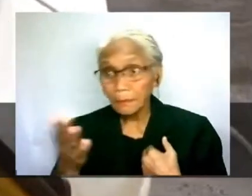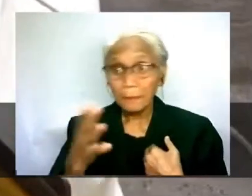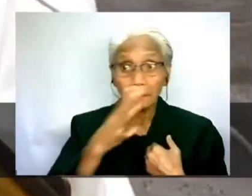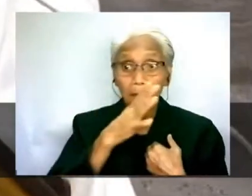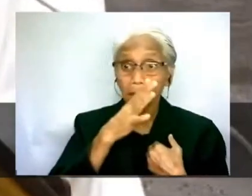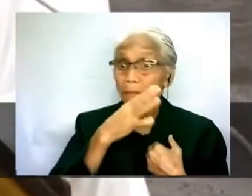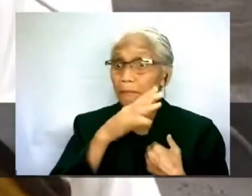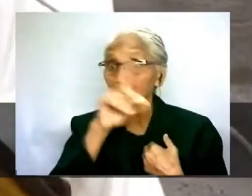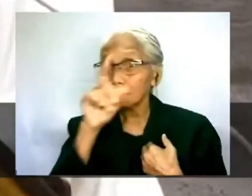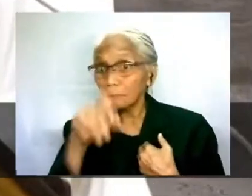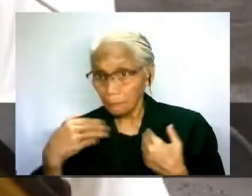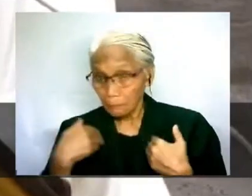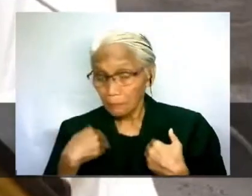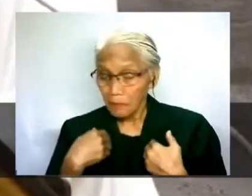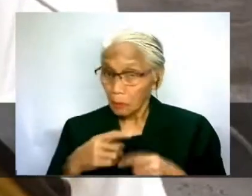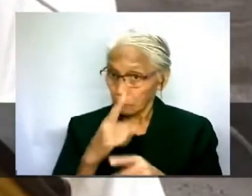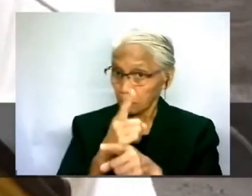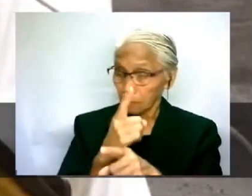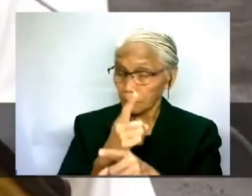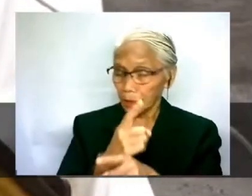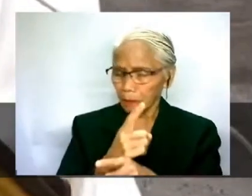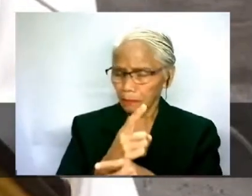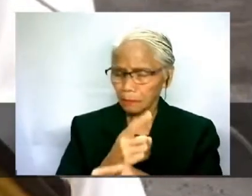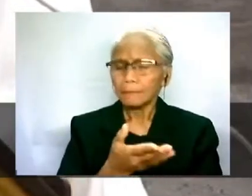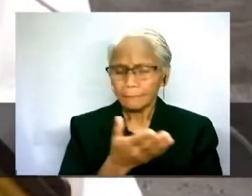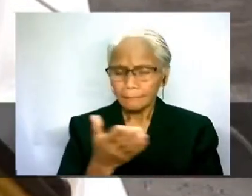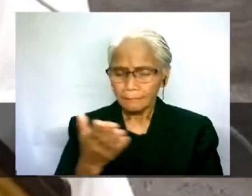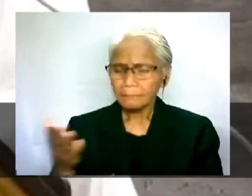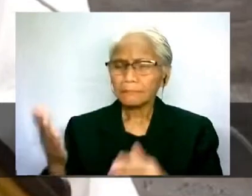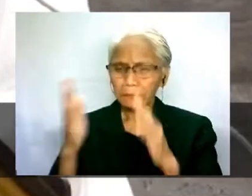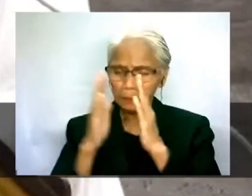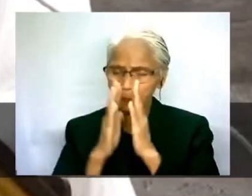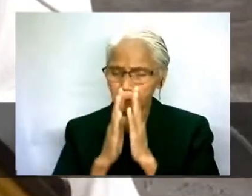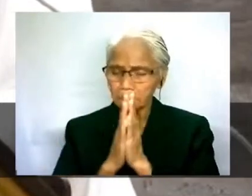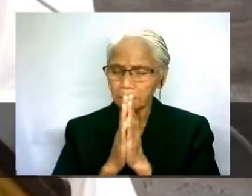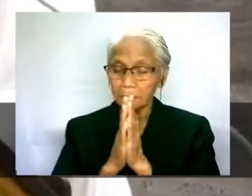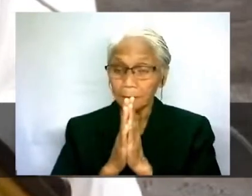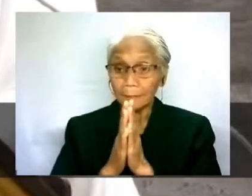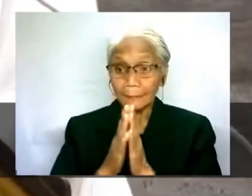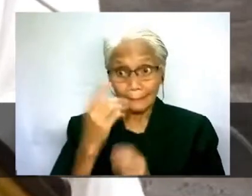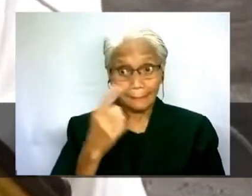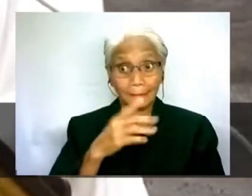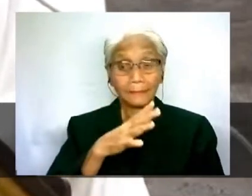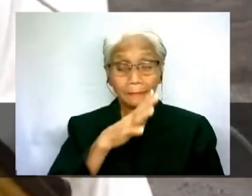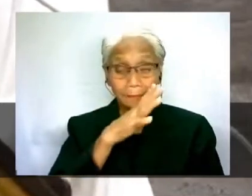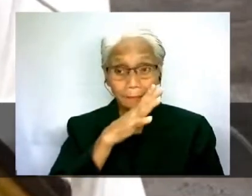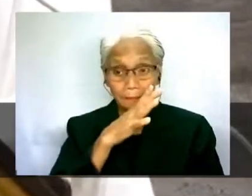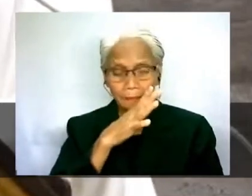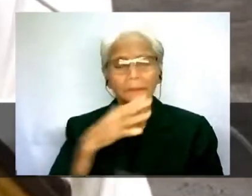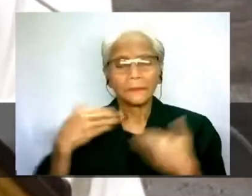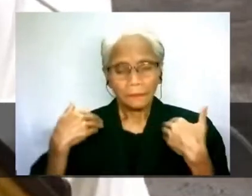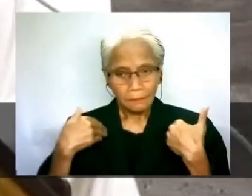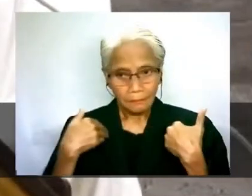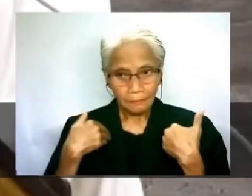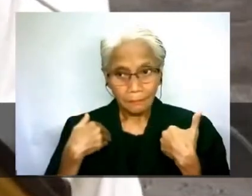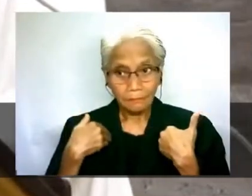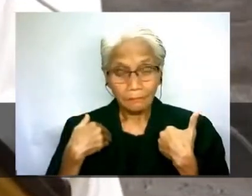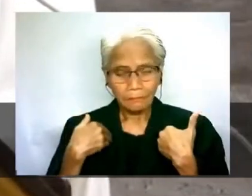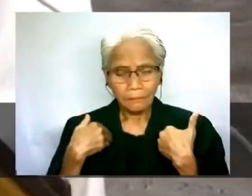Di ba? Yan ang panalangin ng isang nanay, ang magkaroon ka ng isang